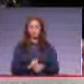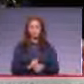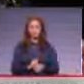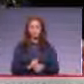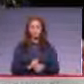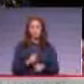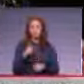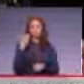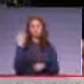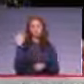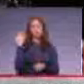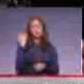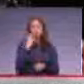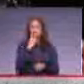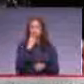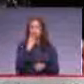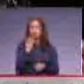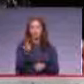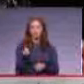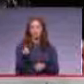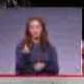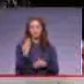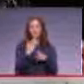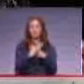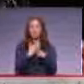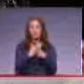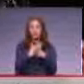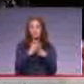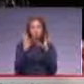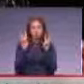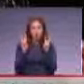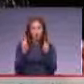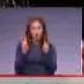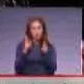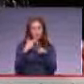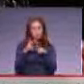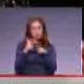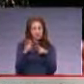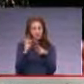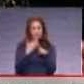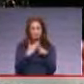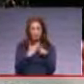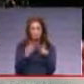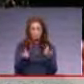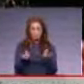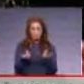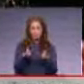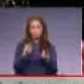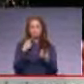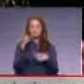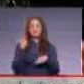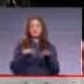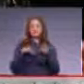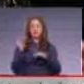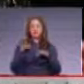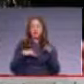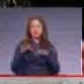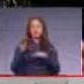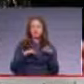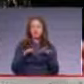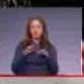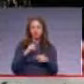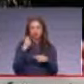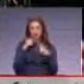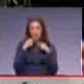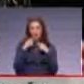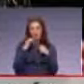مش متذكره، لان انا شخصيه بيبا دي عملتها في السينما كمان في فيلم كانت عاملاه ناديه لطفي، وكان اخراج